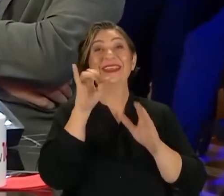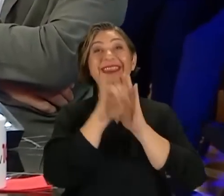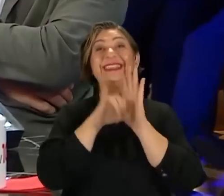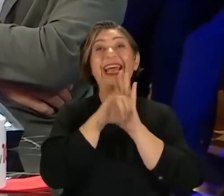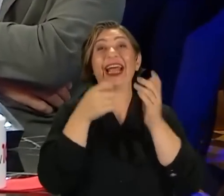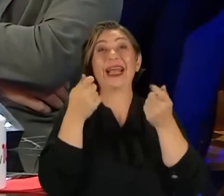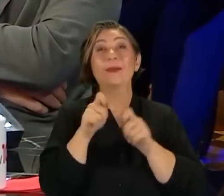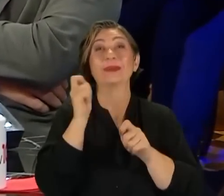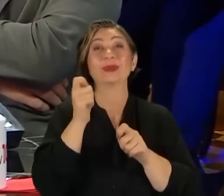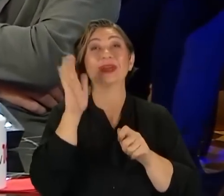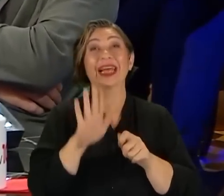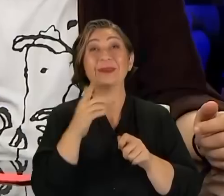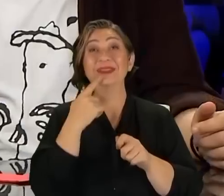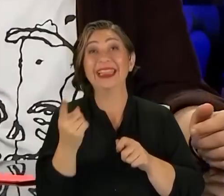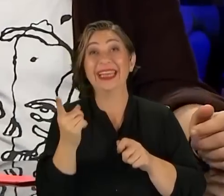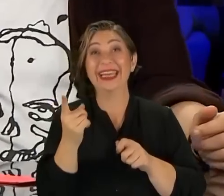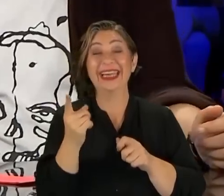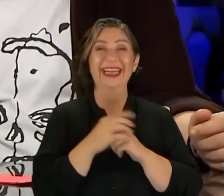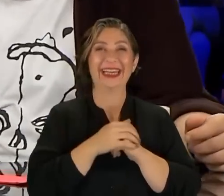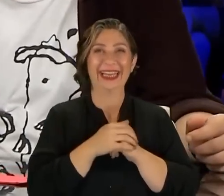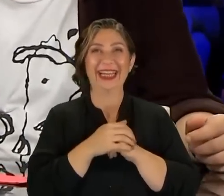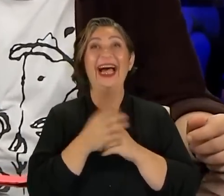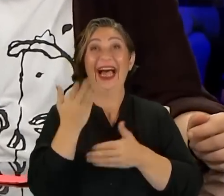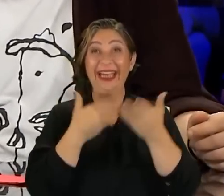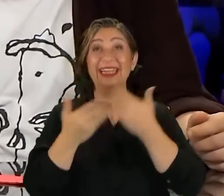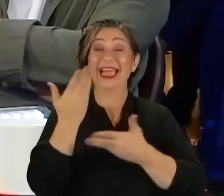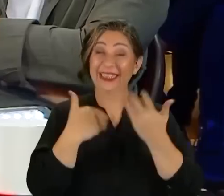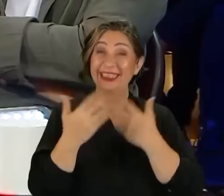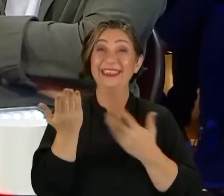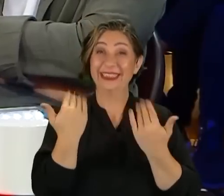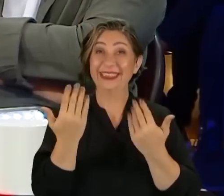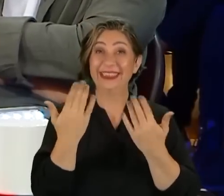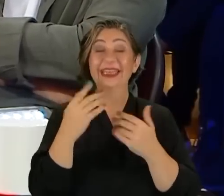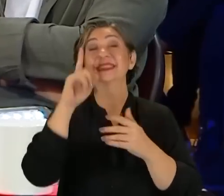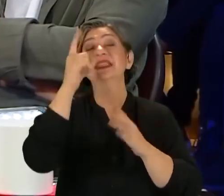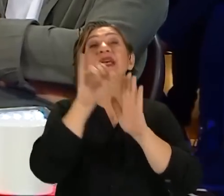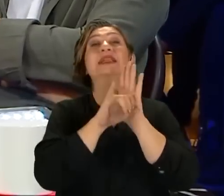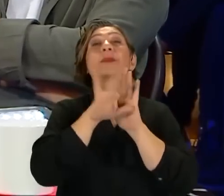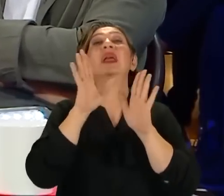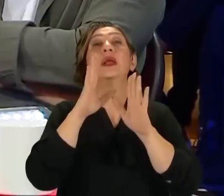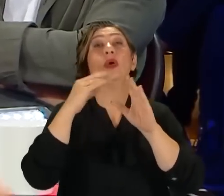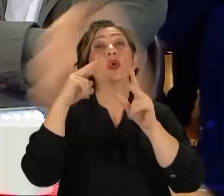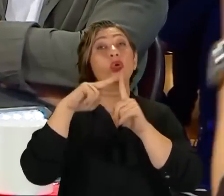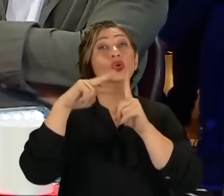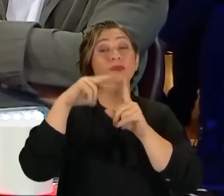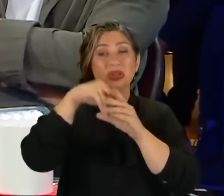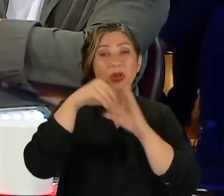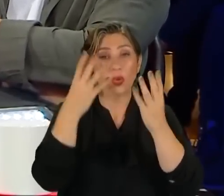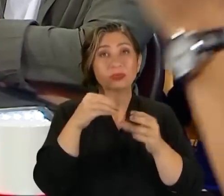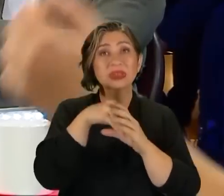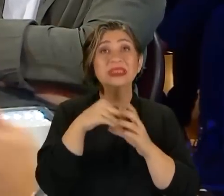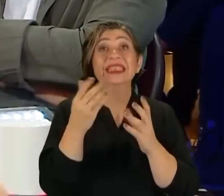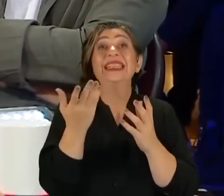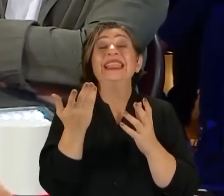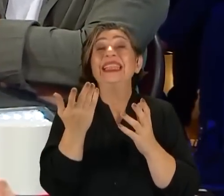Instagram'ı kapatmak zorunda kaldım dedi. Evet, anlat, daha da çok anlat. Sadece Instagram'da değil ki, YouTube'da da sürekli olduğumuz için hani...